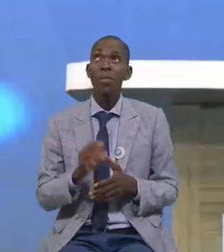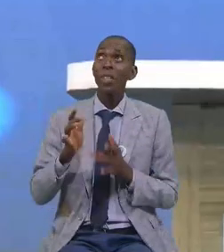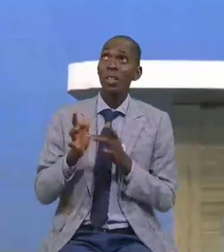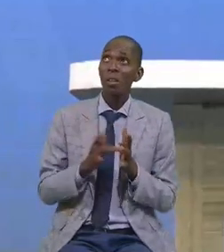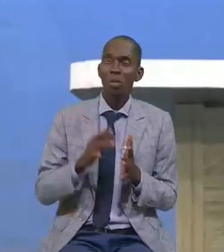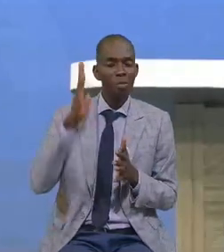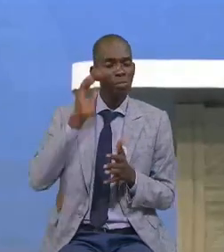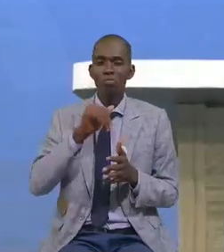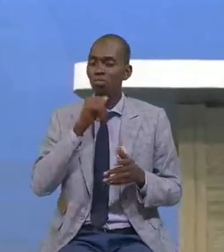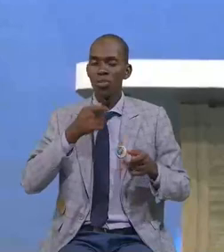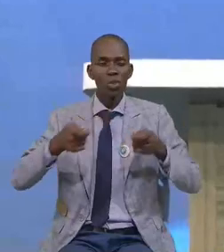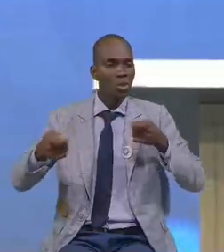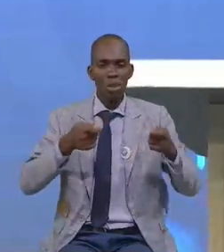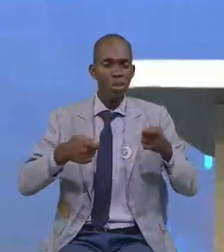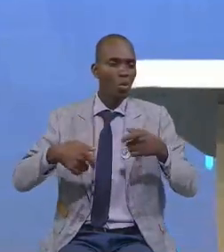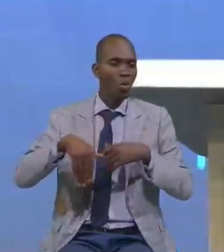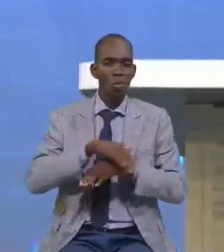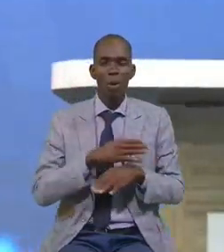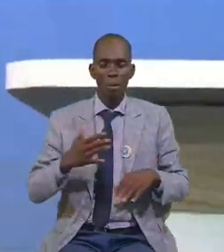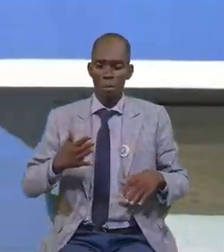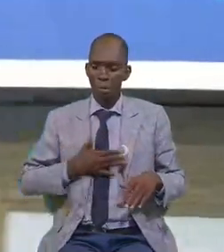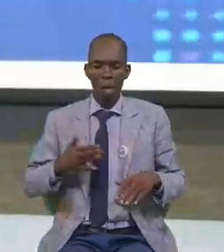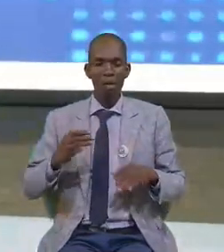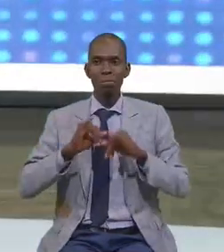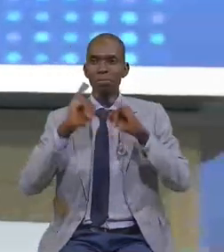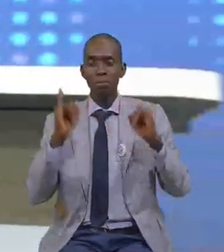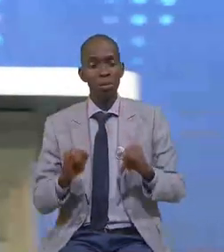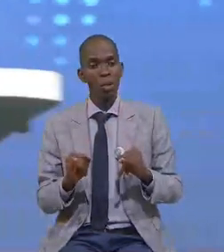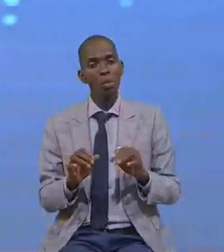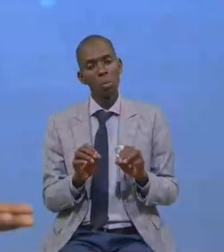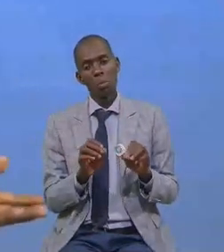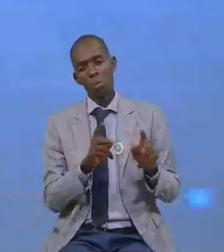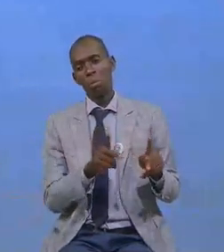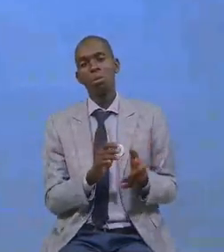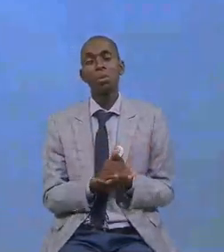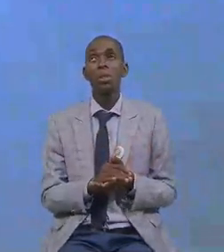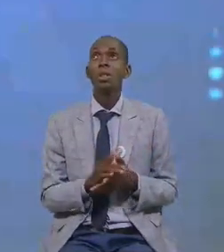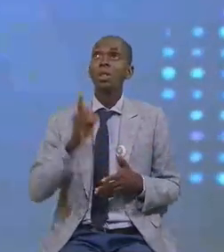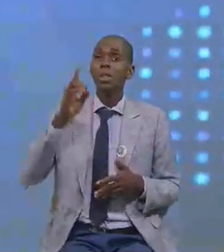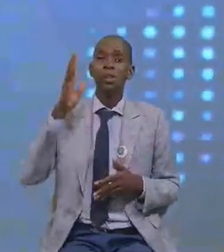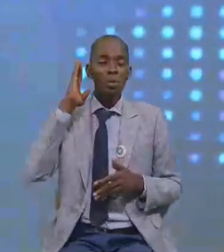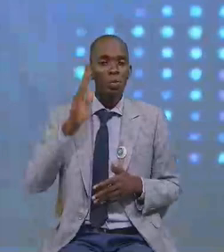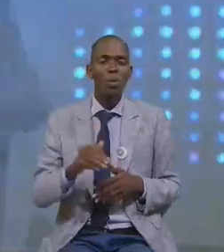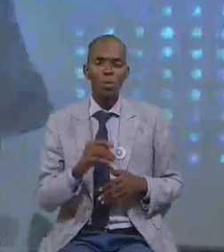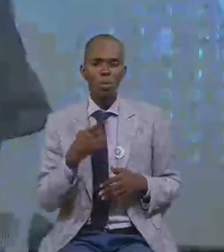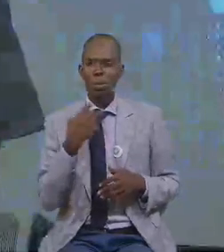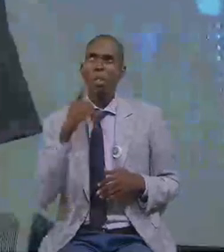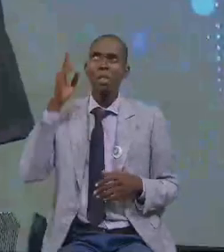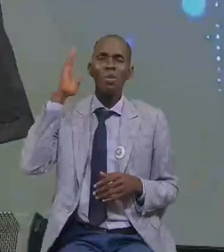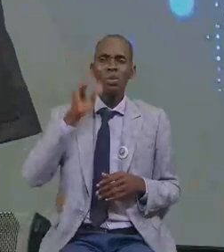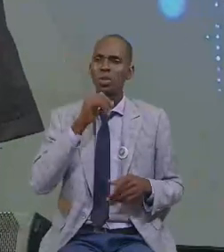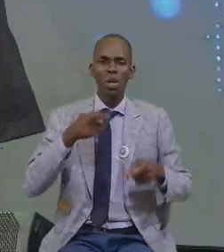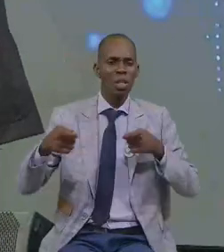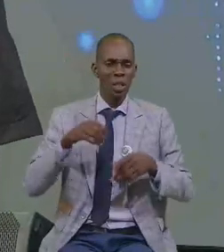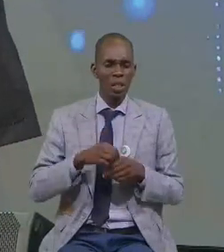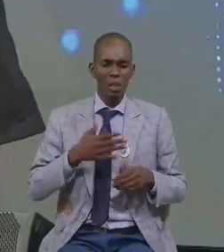va pas régner sur moi, d'accord? Il ne va pas régner dans mon cœur et ton